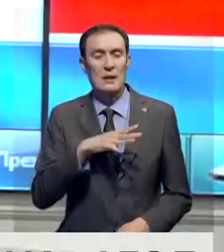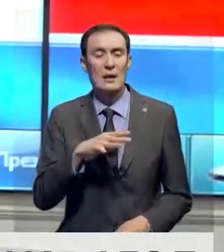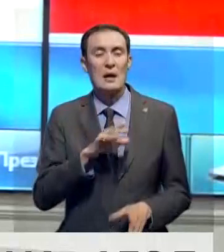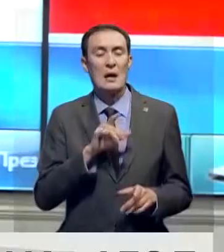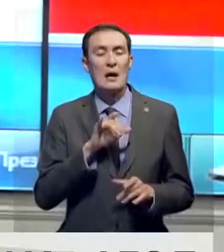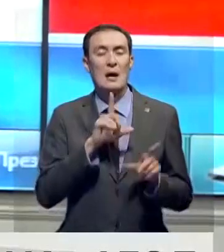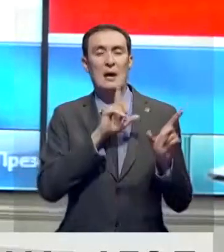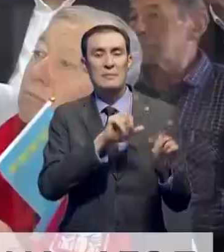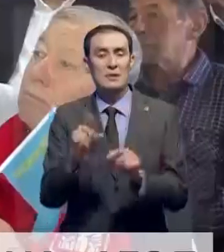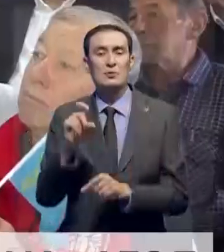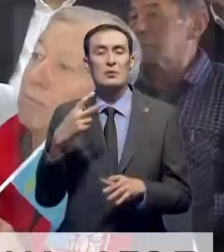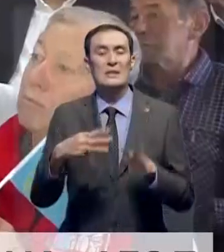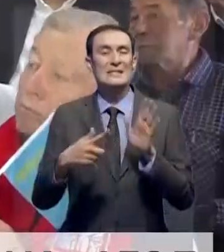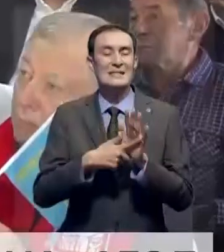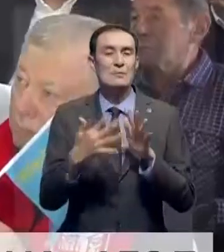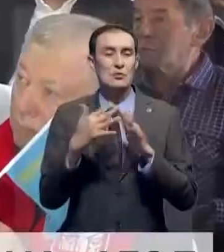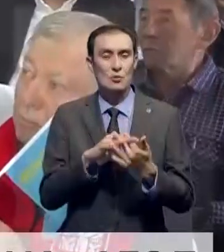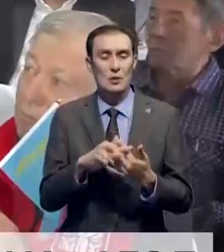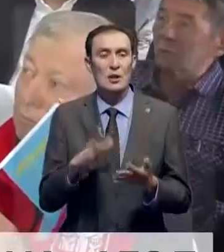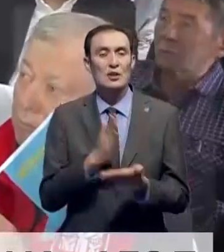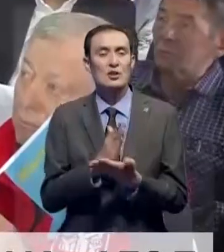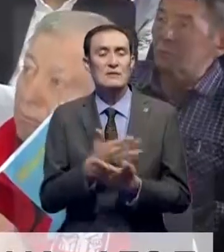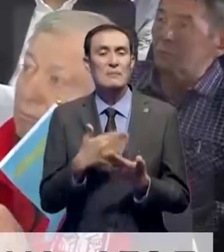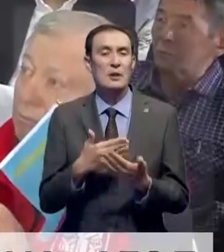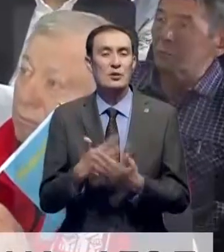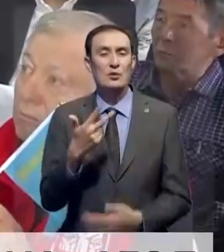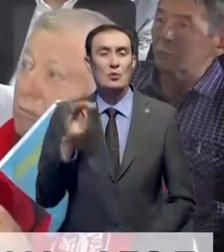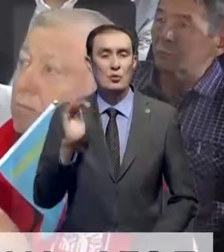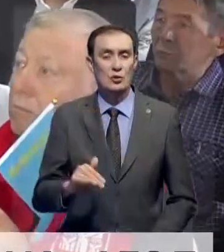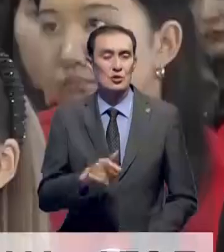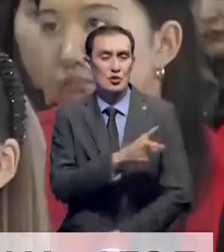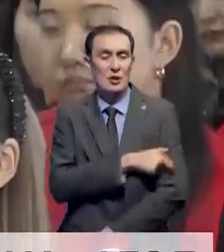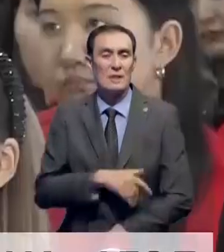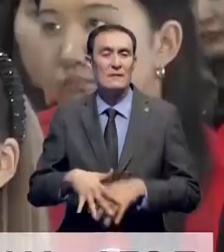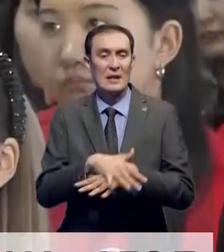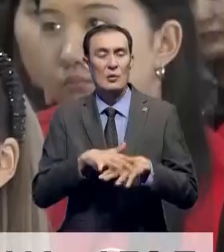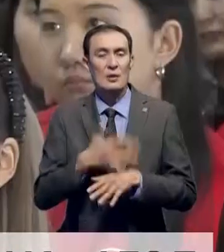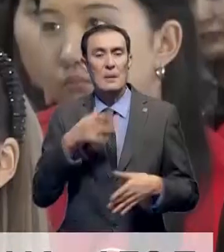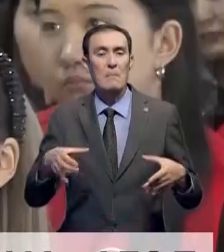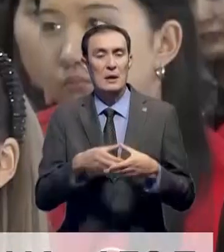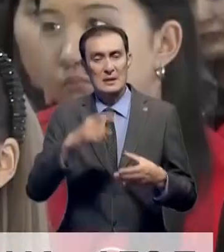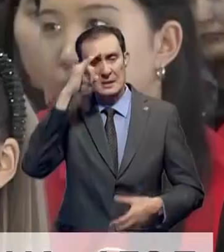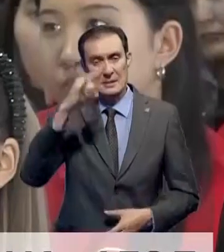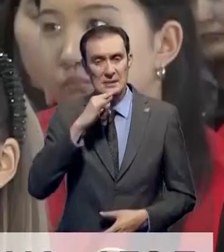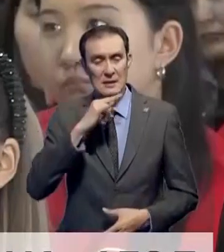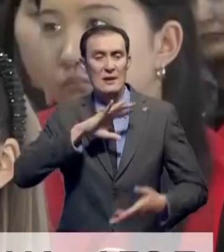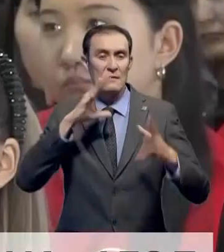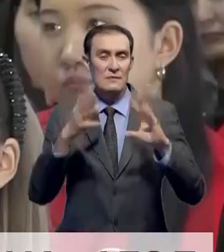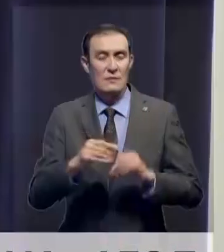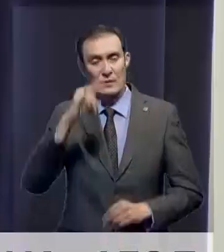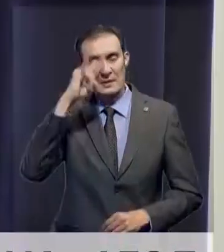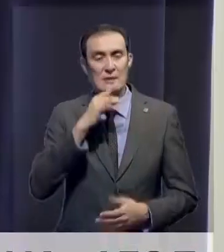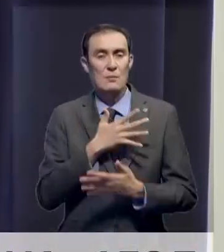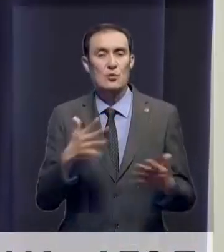объездили 137 сел. Сегодня в регионе насчитывается порядка 3000 членов Народной партии Казахстана. Всего в стране их